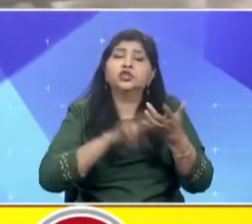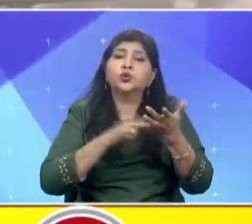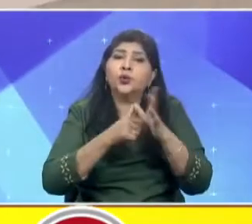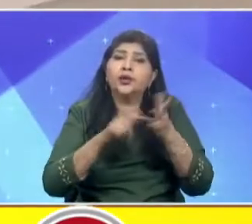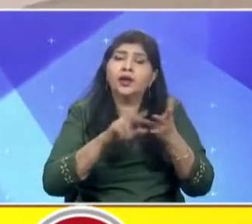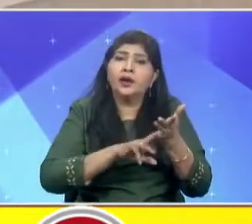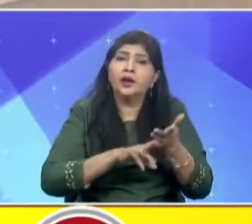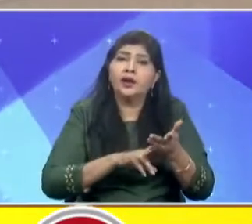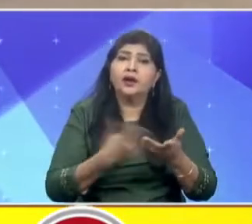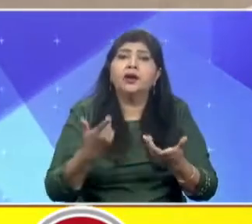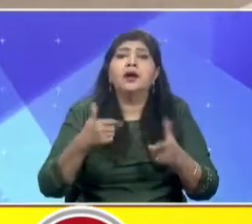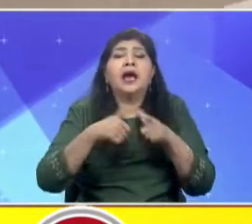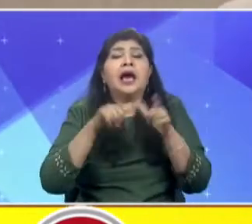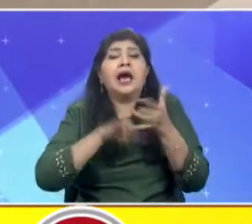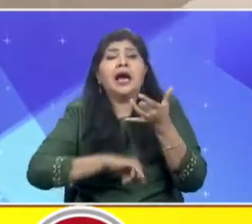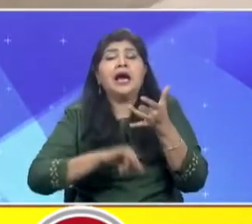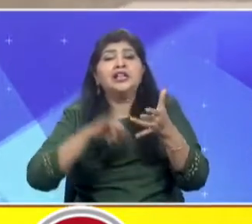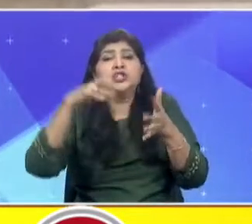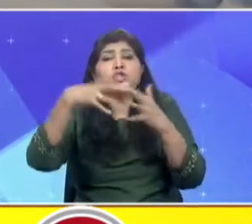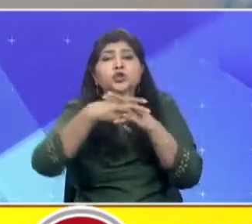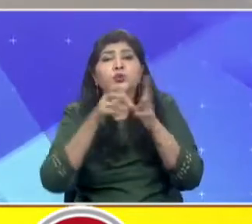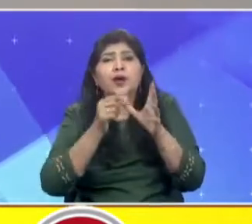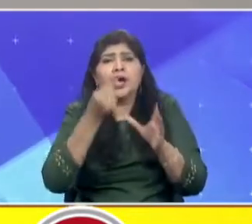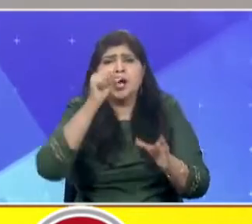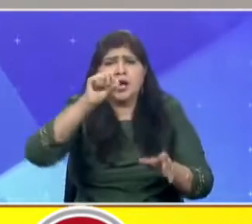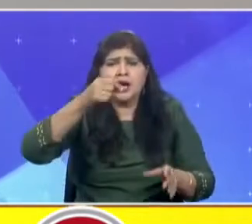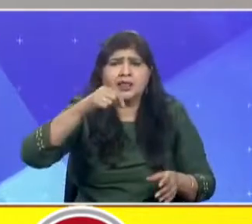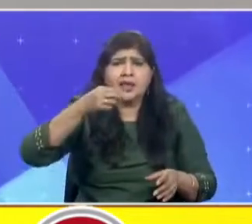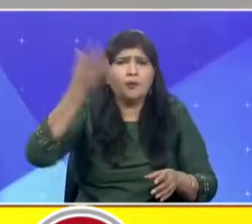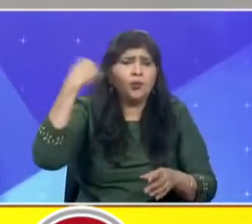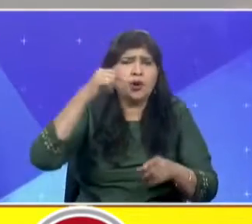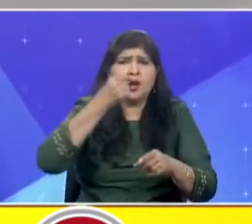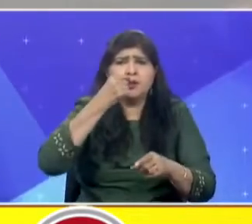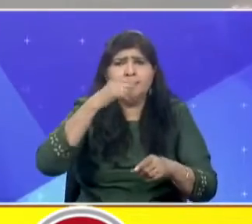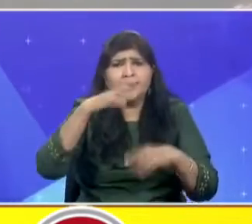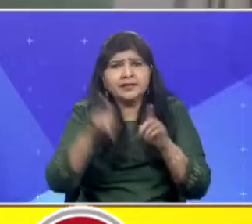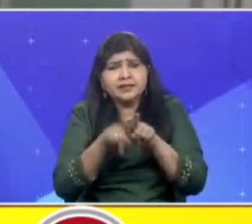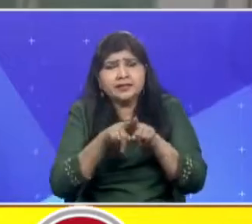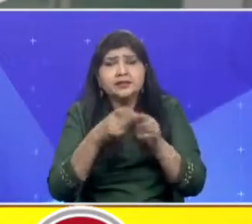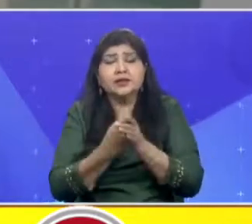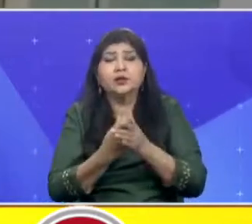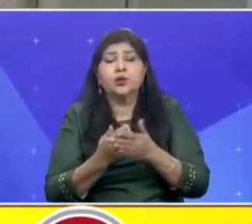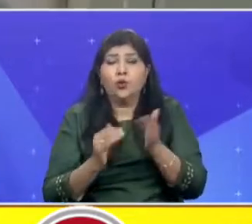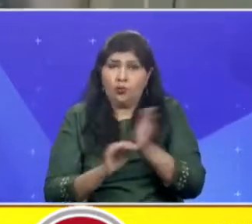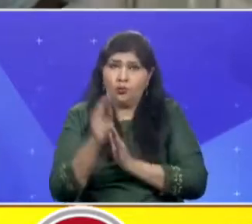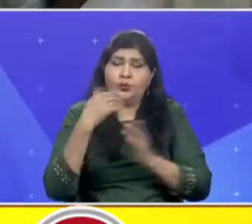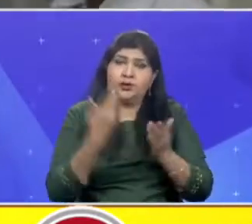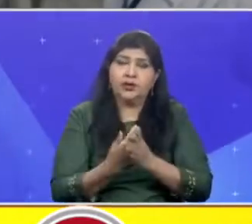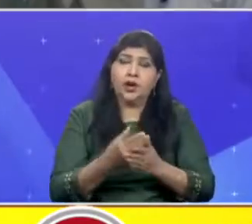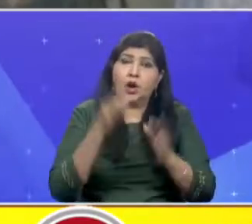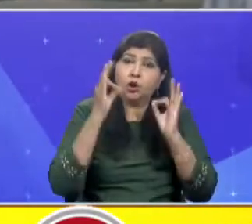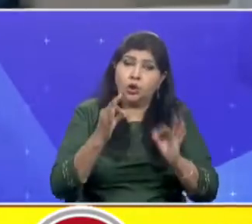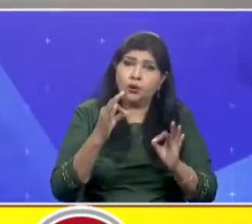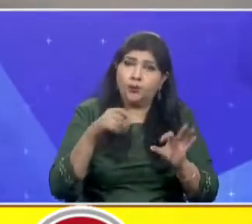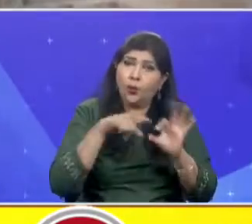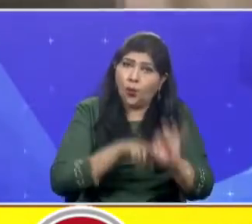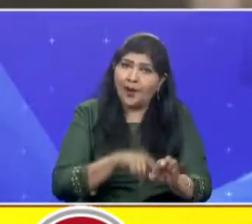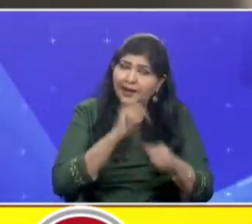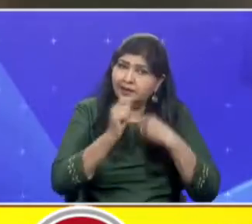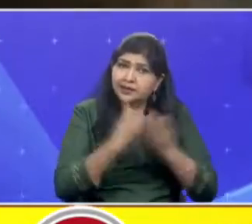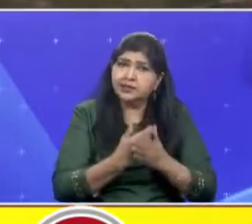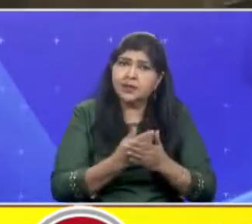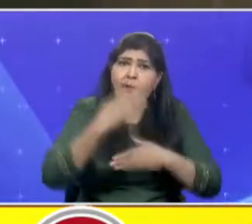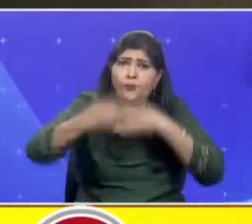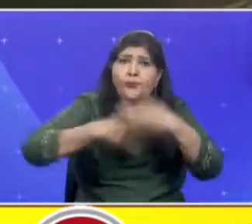केवल अश्वगंधा के उपयोग को लेकर जागरूकता फैलाई है, बल्कि टॉप क्वालिटी प्रोडक्शन प्रोसेस पर